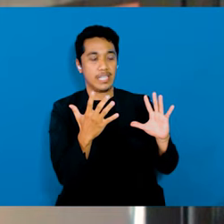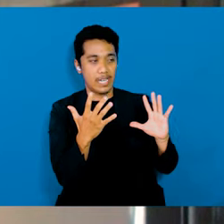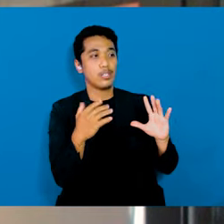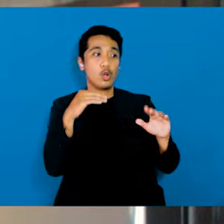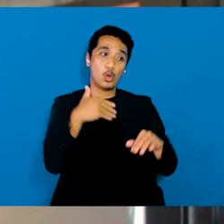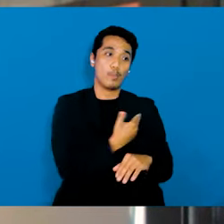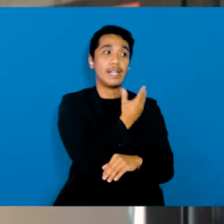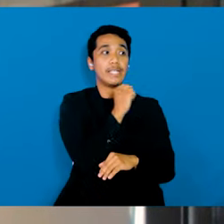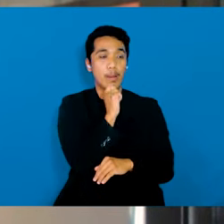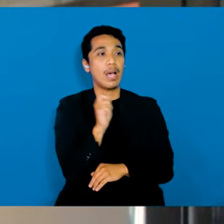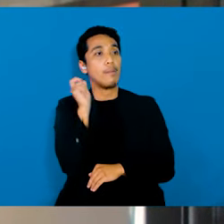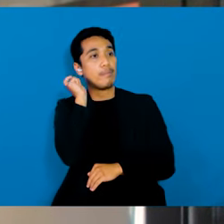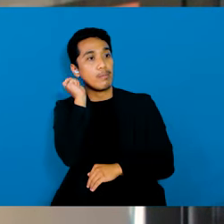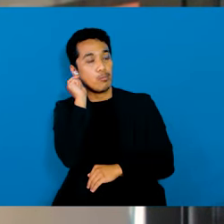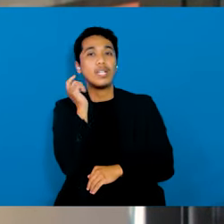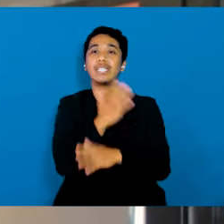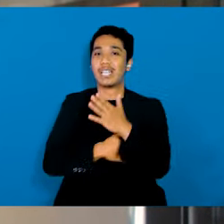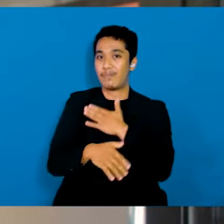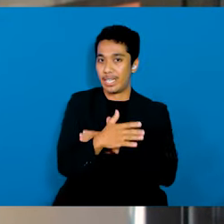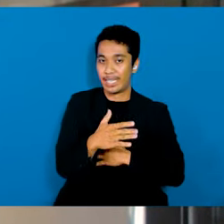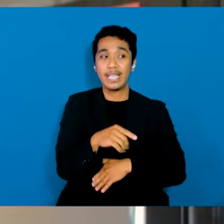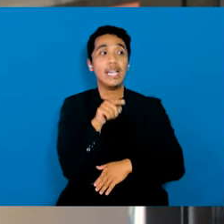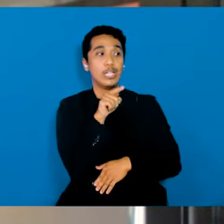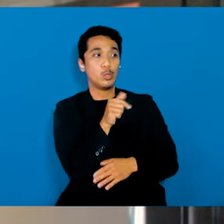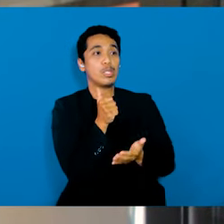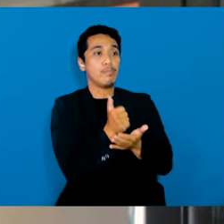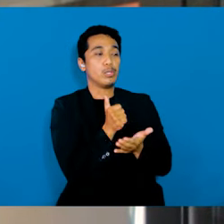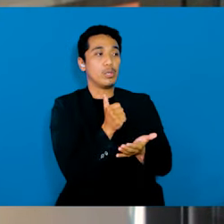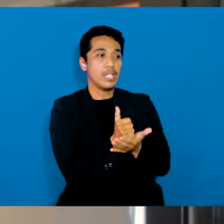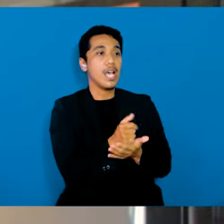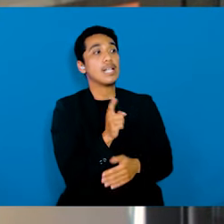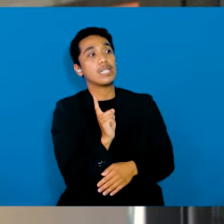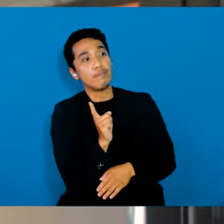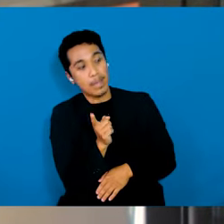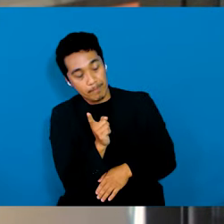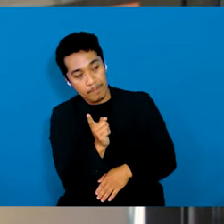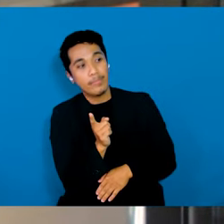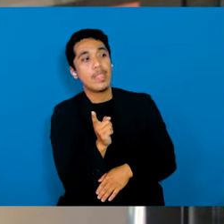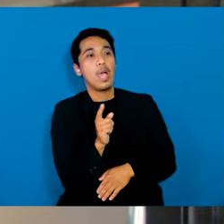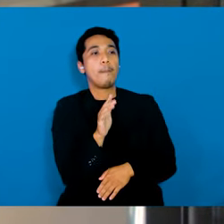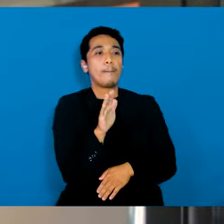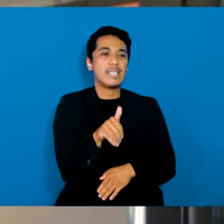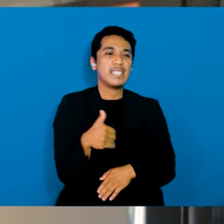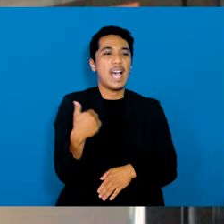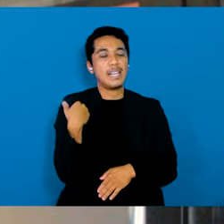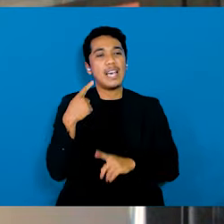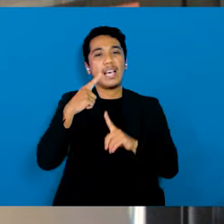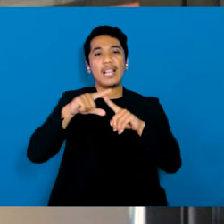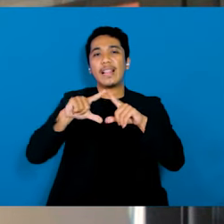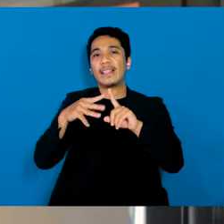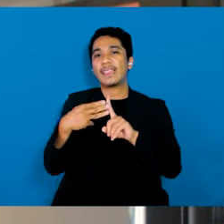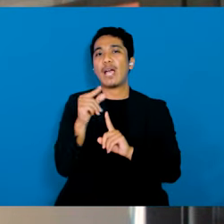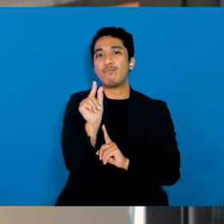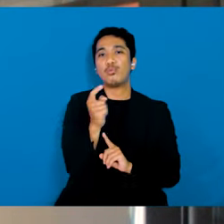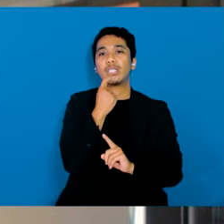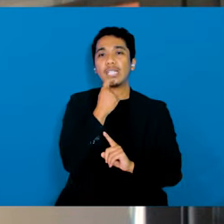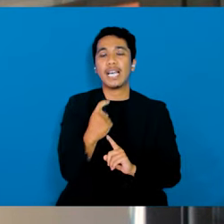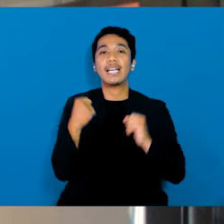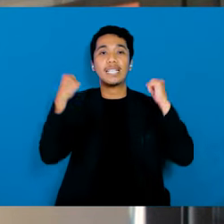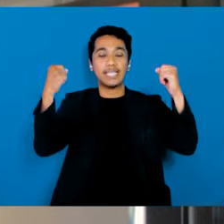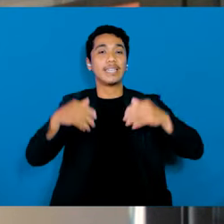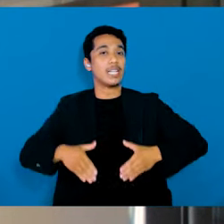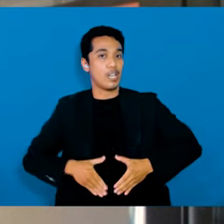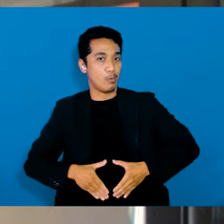dialami, korbannya adalah perempuan dengan disabilitas. Dan itu sebetulnya juga ditengarai karena masih mentabukan soal